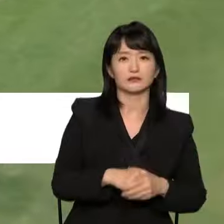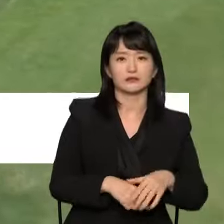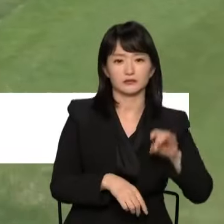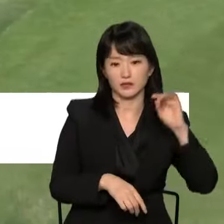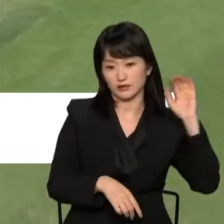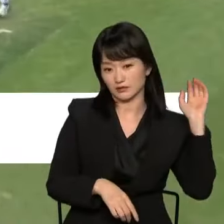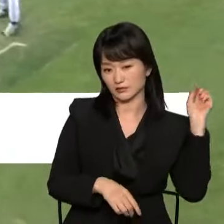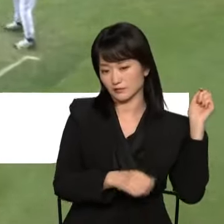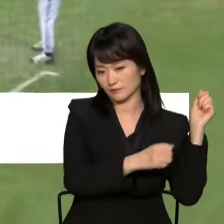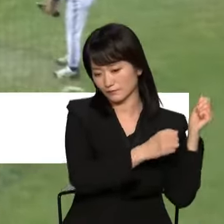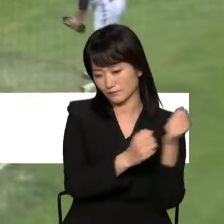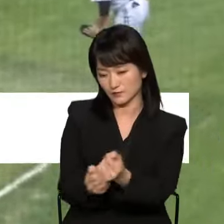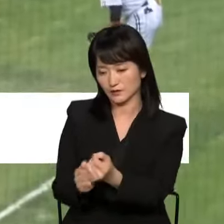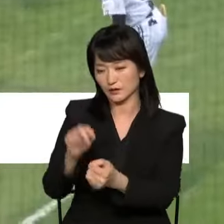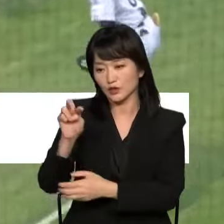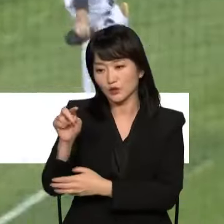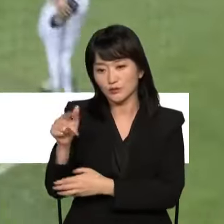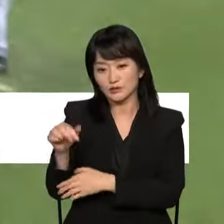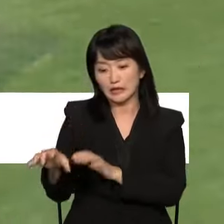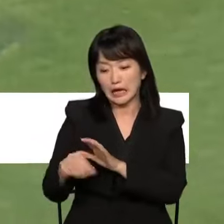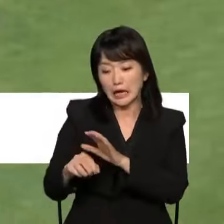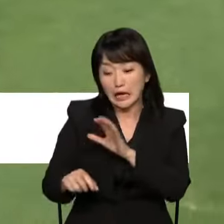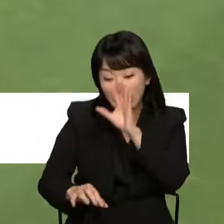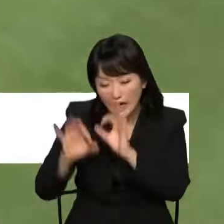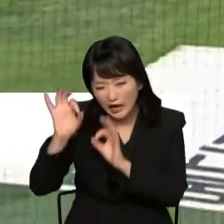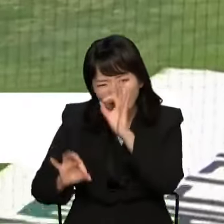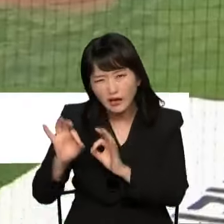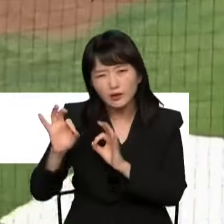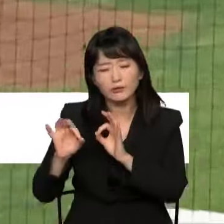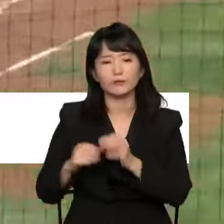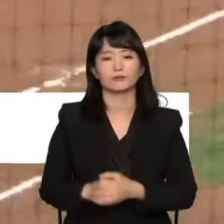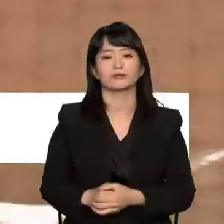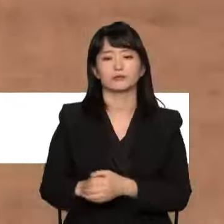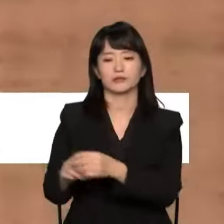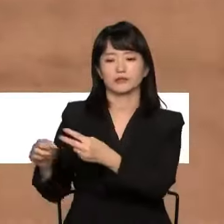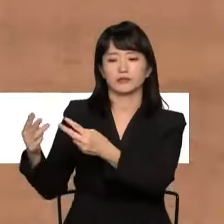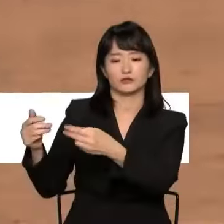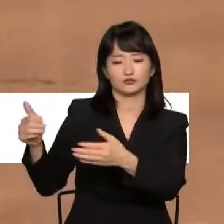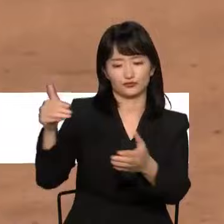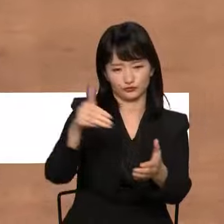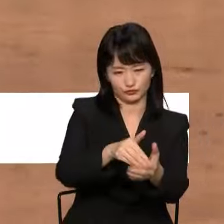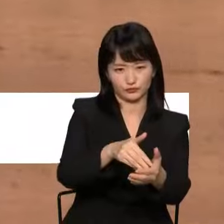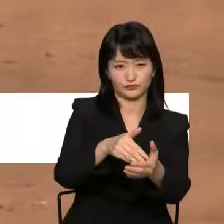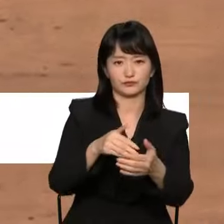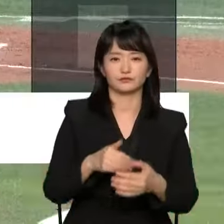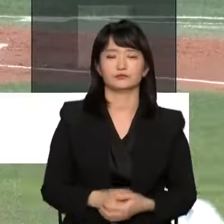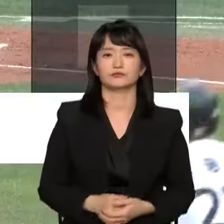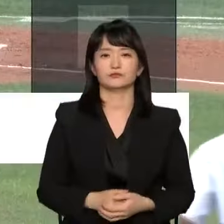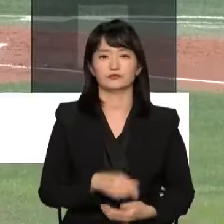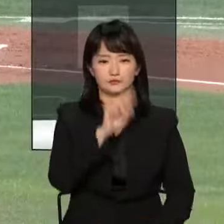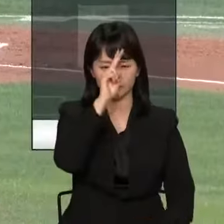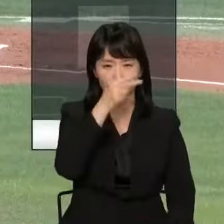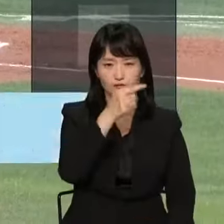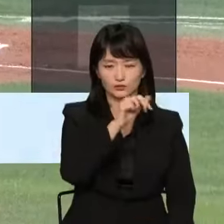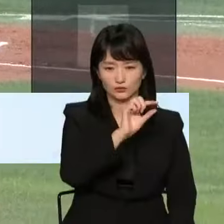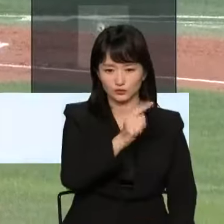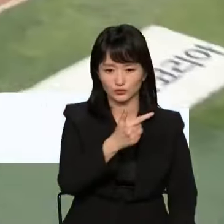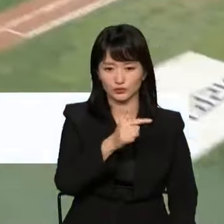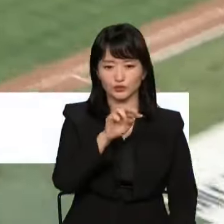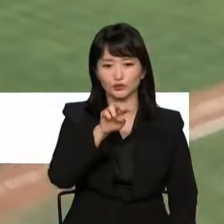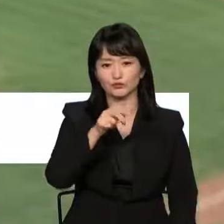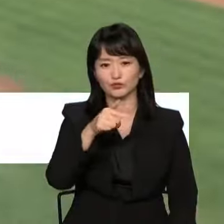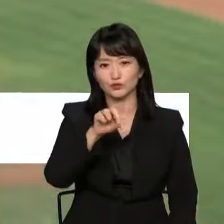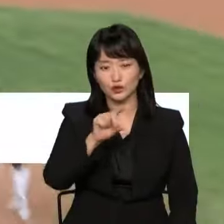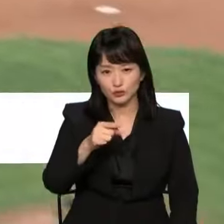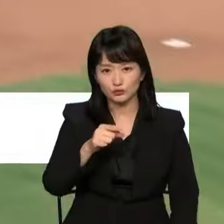KT 1루수 문상철이 공을 더듬다 송구 실책을 범하며 2루까지 내줬습니다. 이어 박동원과 문성주의